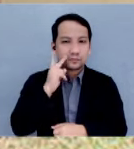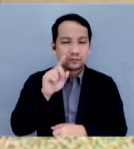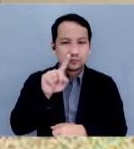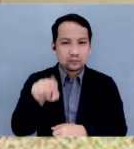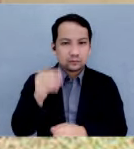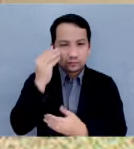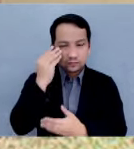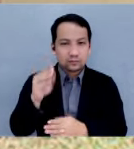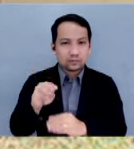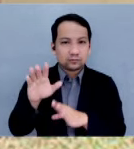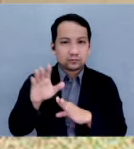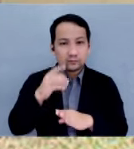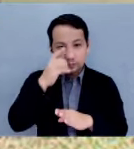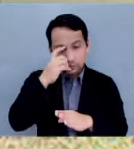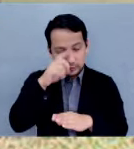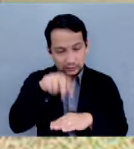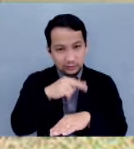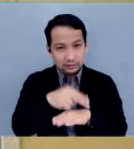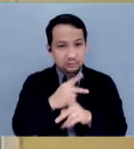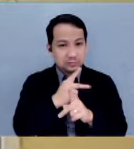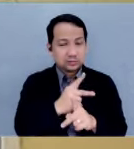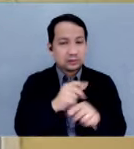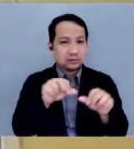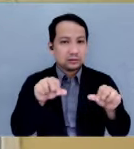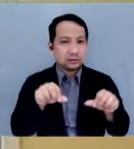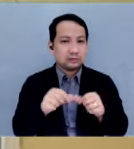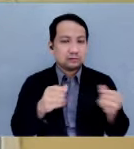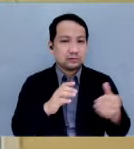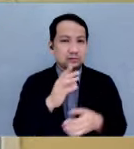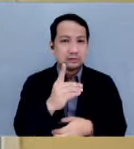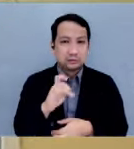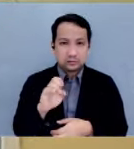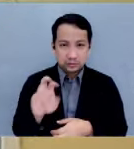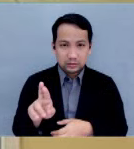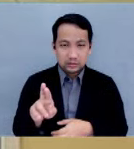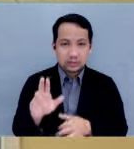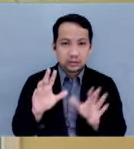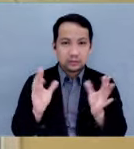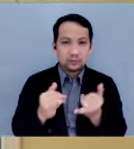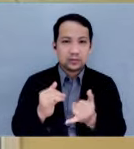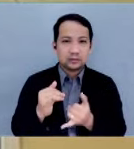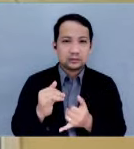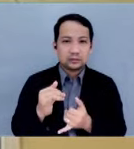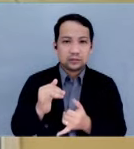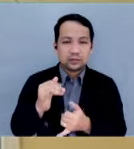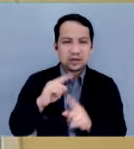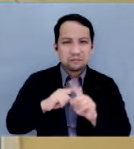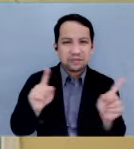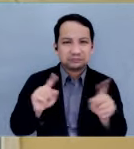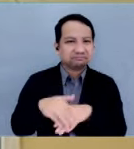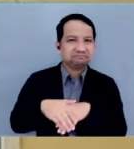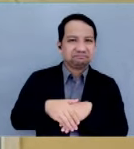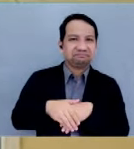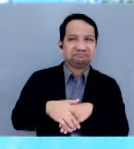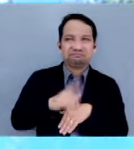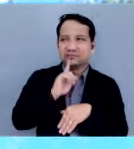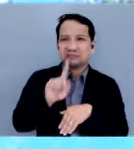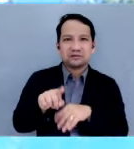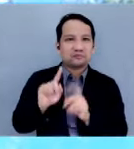Mount Apo Natural Park Protected Area Management ng DENR sa Barangay Kapatagan, pero umiwas muna silang magbigay ng